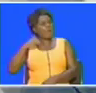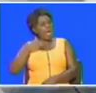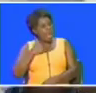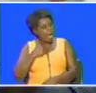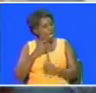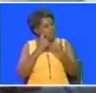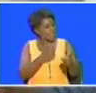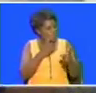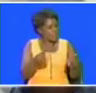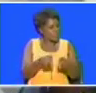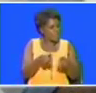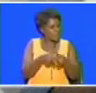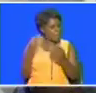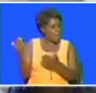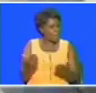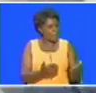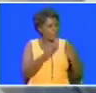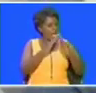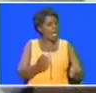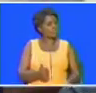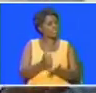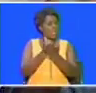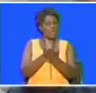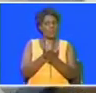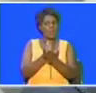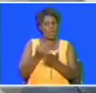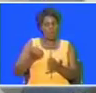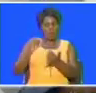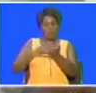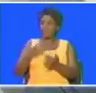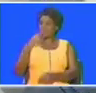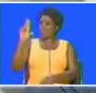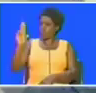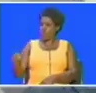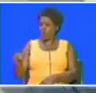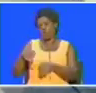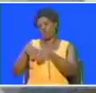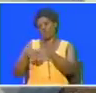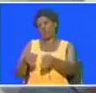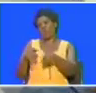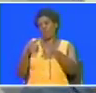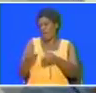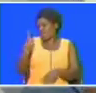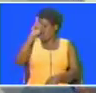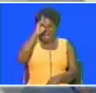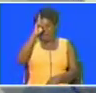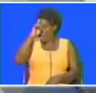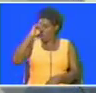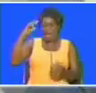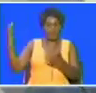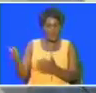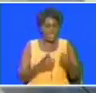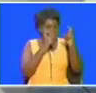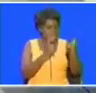zawadi zenyu. Ungependa nimlipie msichana wa kazi ama hapana? Mke akisema no, fuata vile amesema. Lakini usijifanye wewe ndio ndume pale